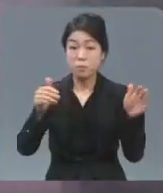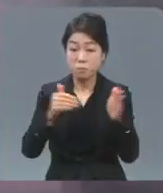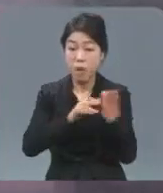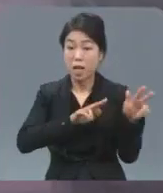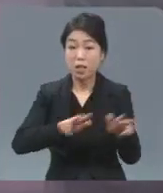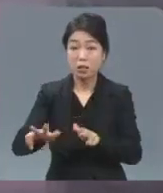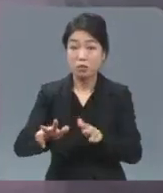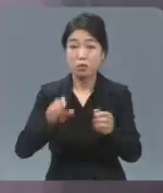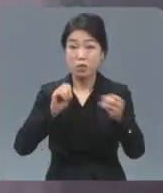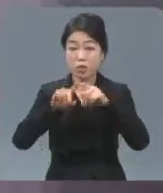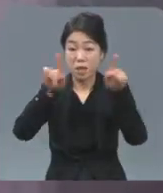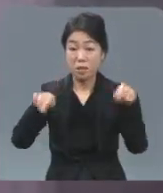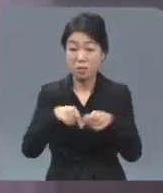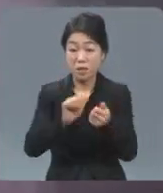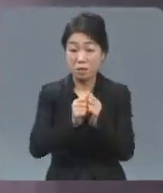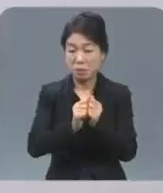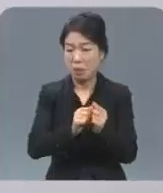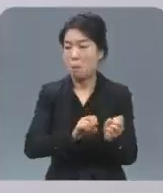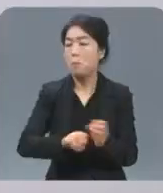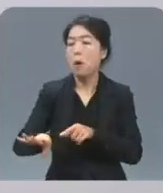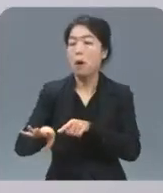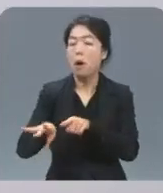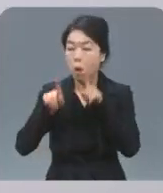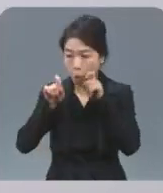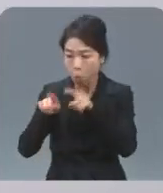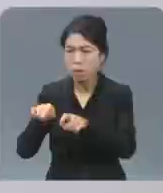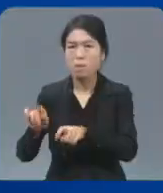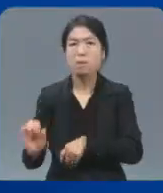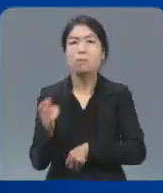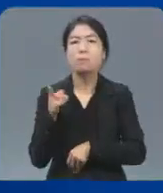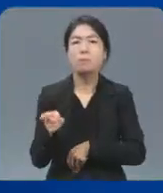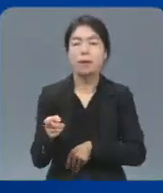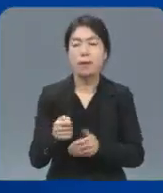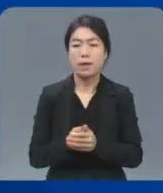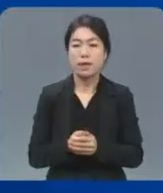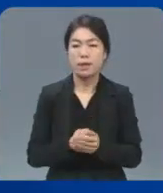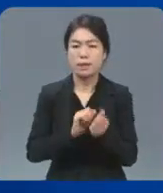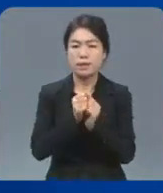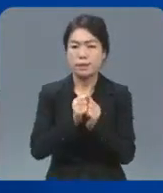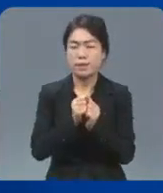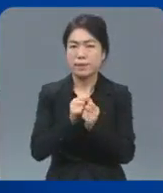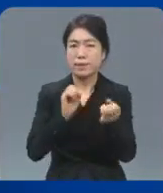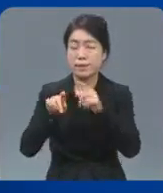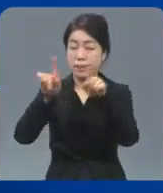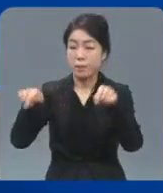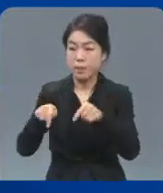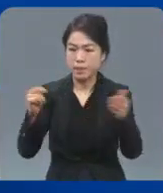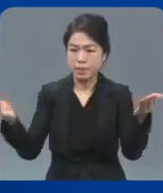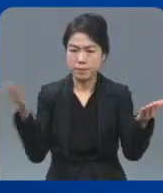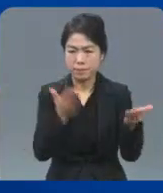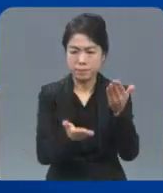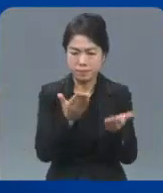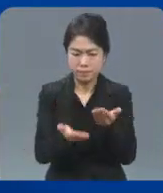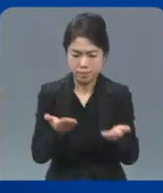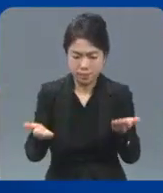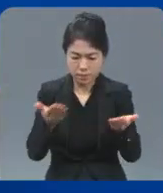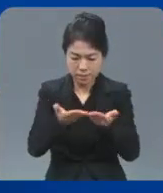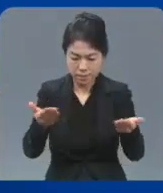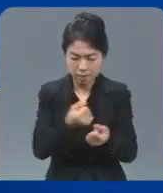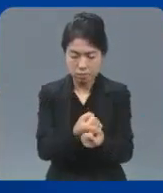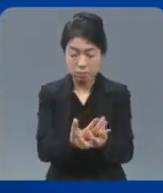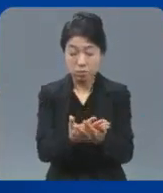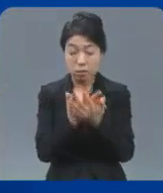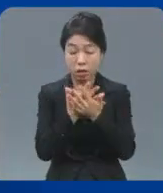쪽지를 쓰레기통에 버리면서 의혹으로 불거졌습니다. 찢어진 답안지를 붙여보면서 이제